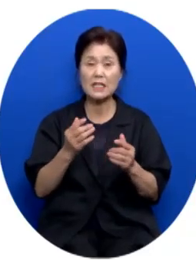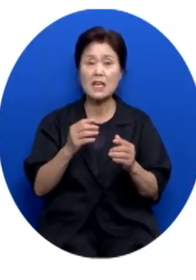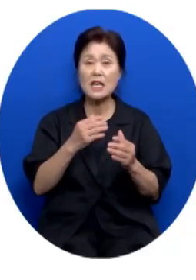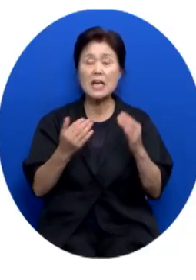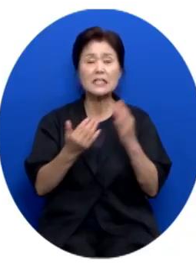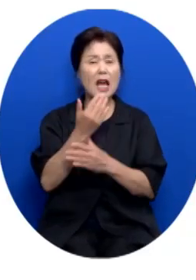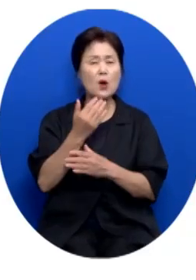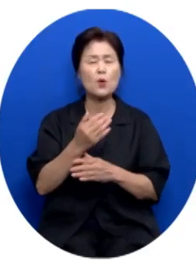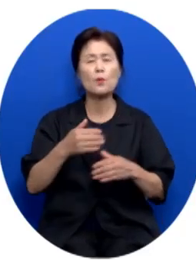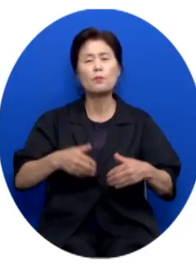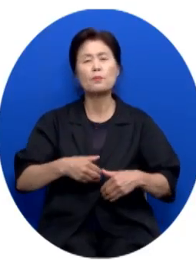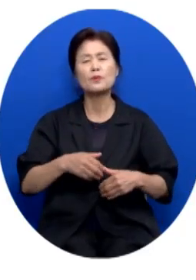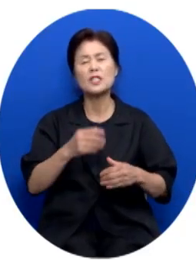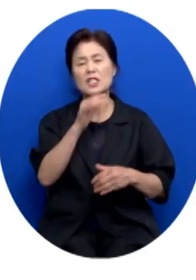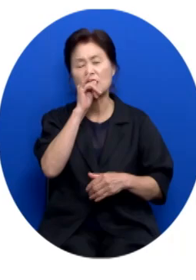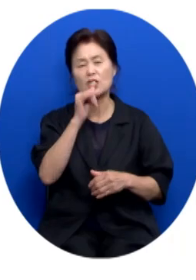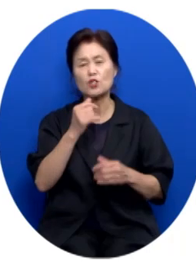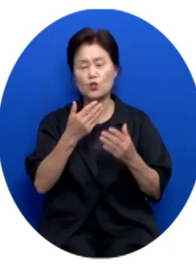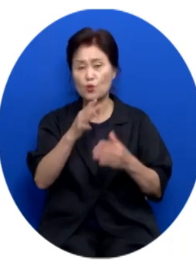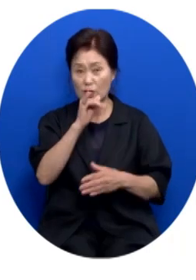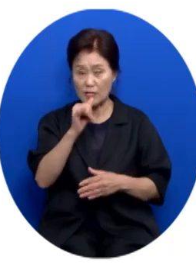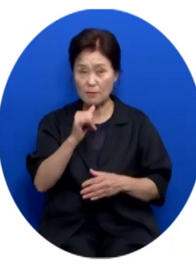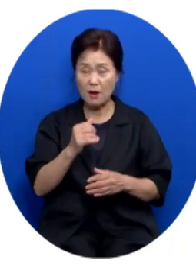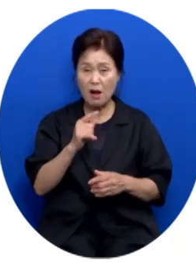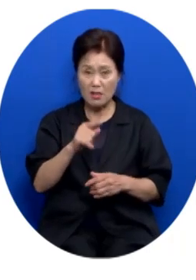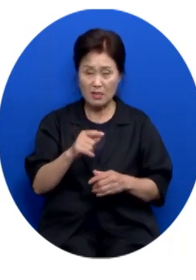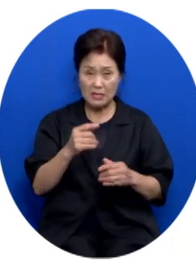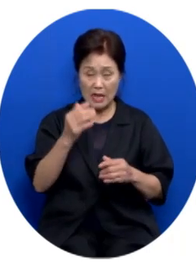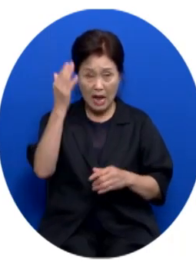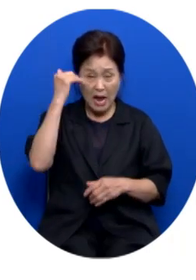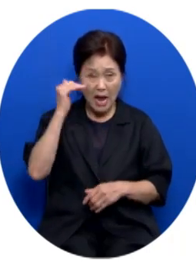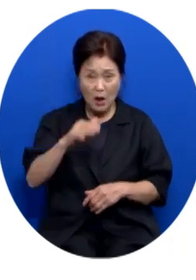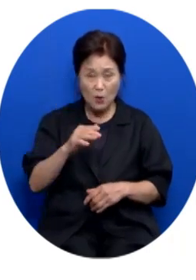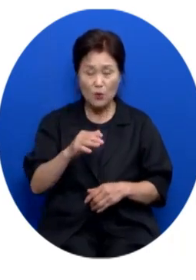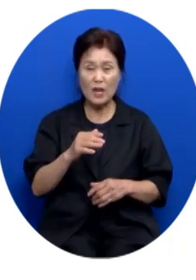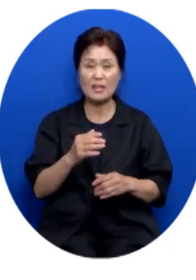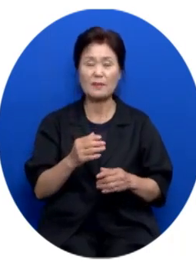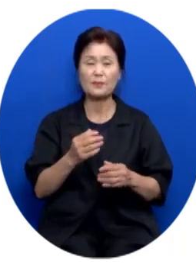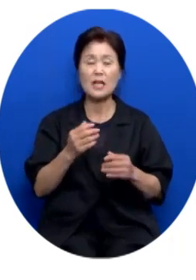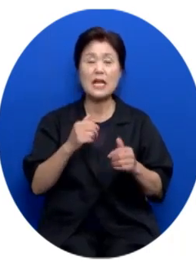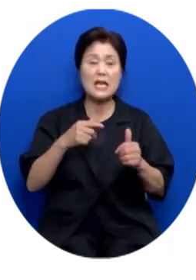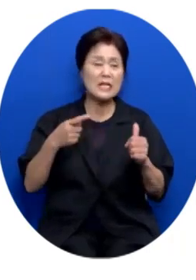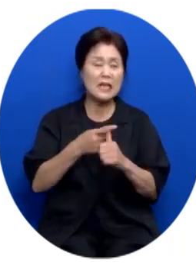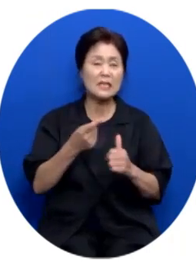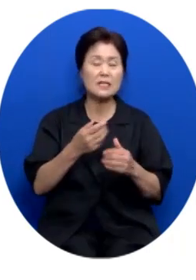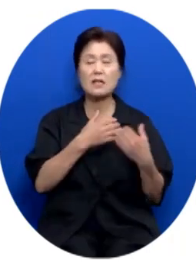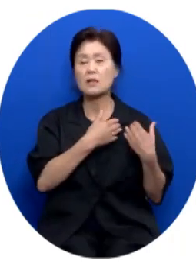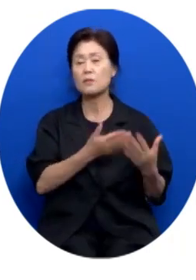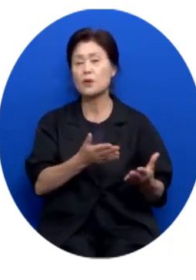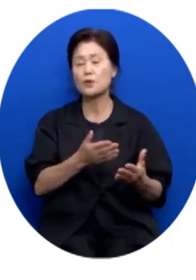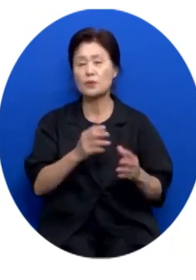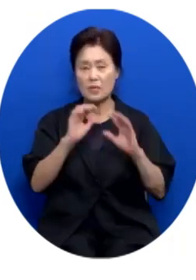법률이 만들어지면 우리나라는 광범위하게 자살과 살인을 방조하는 나라가 될 것이라고 우려했습니다